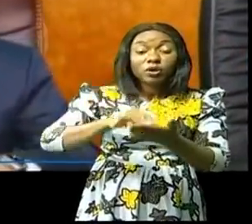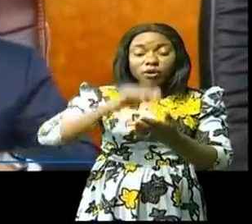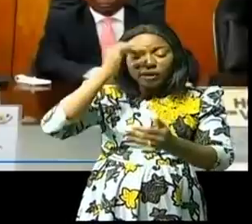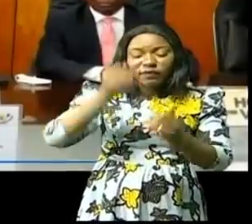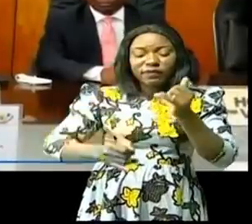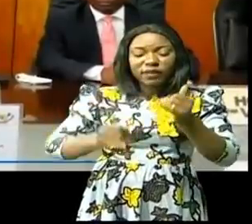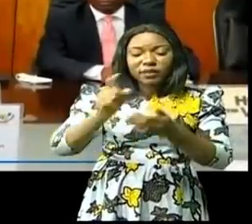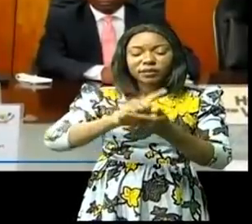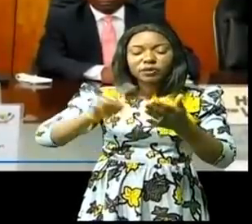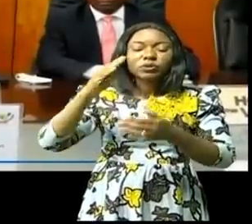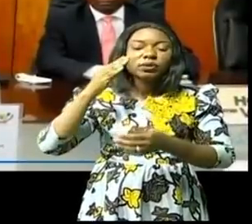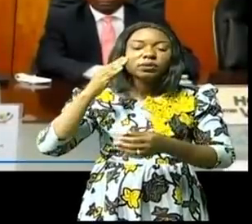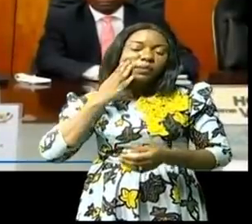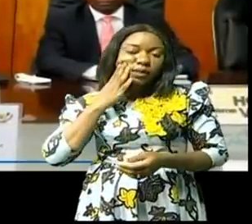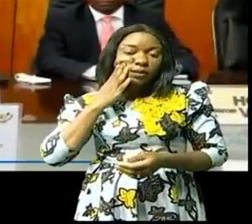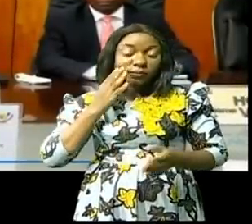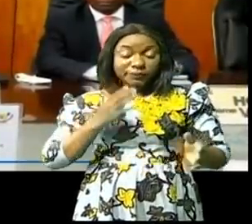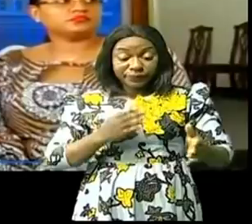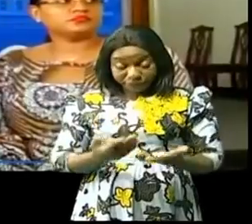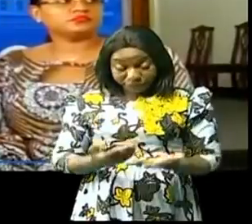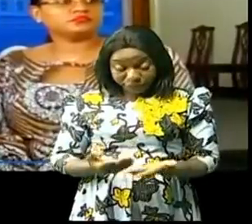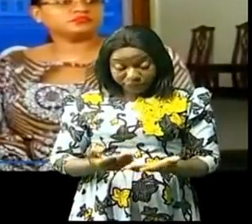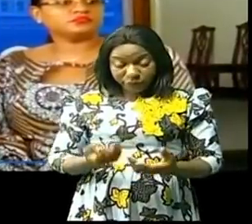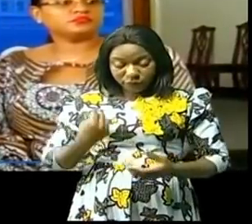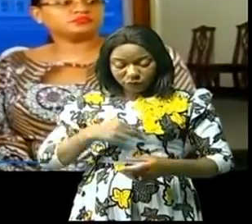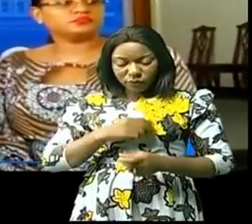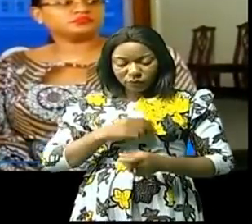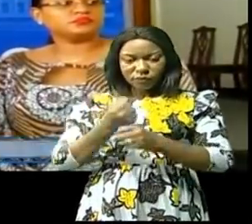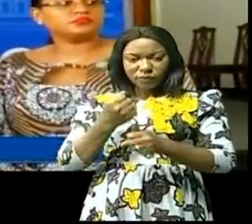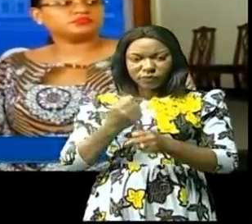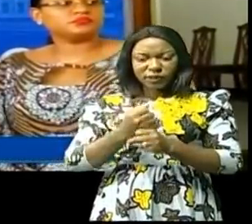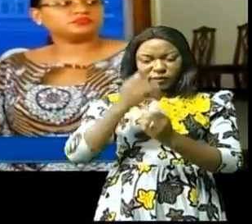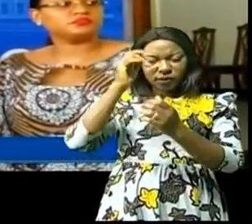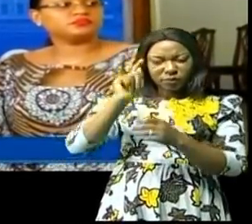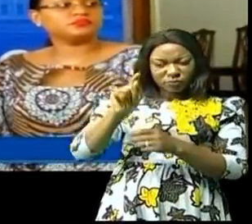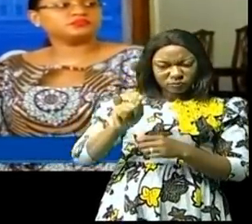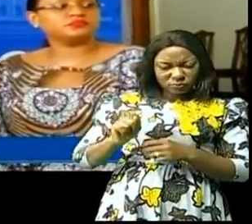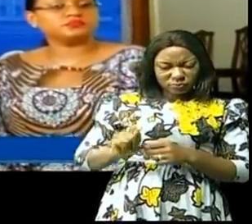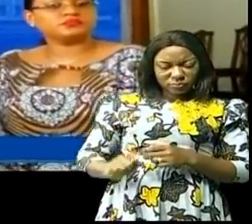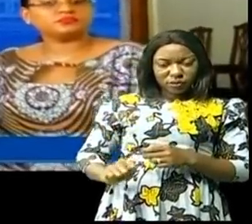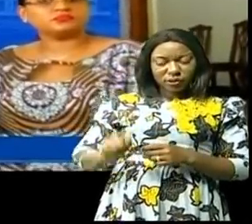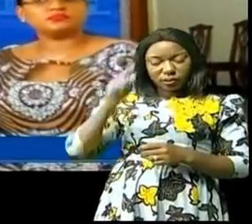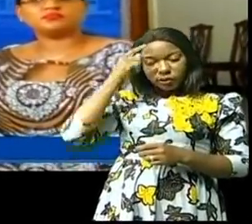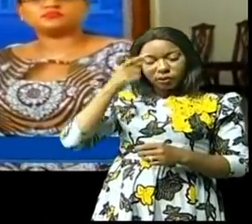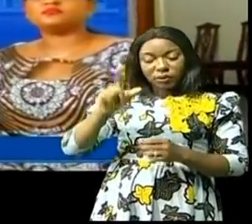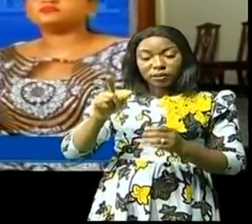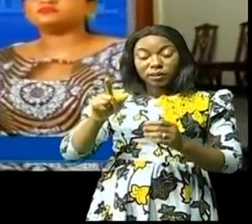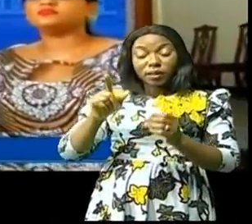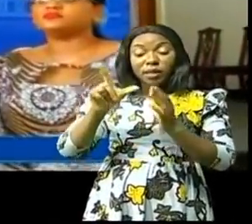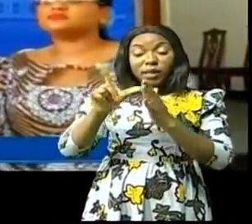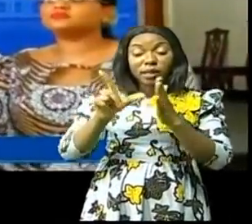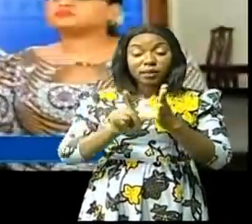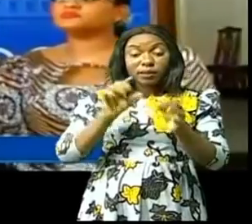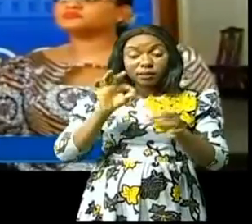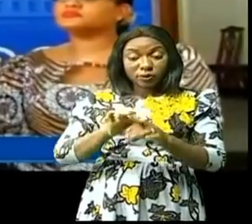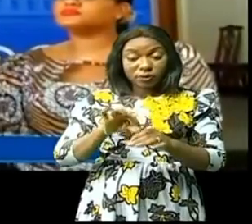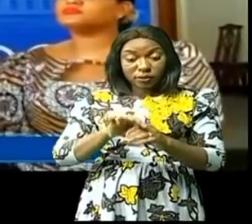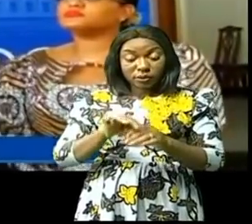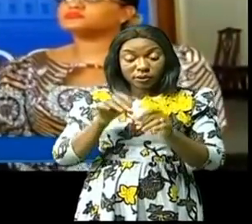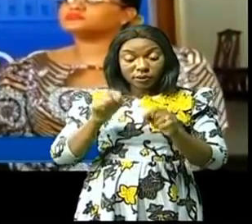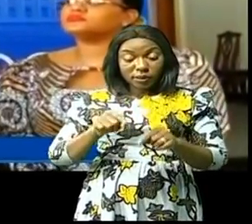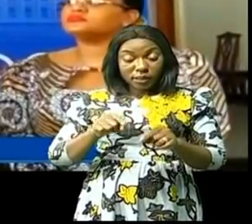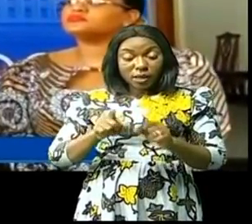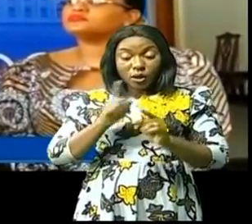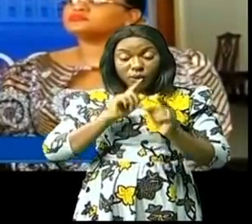la session de mars. Nous avons traité le point portant sur l'état des lieux de la loi électorale qui se trouve encore au niveau de l'Assemblée